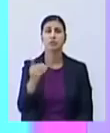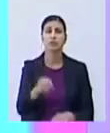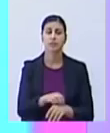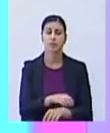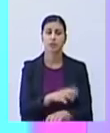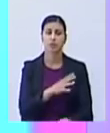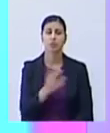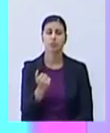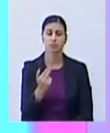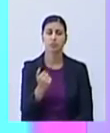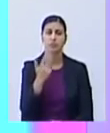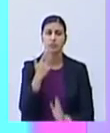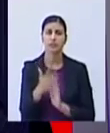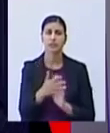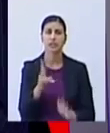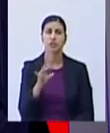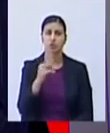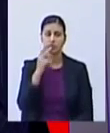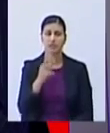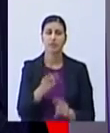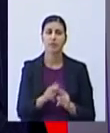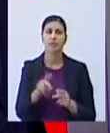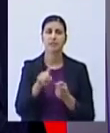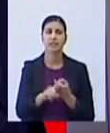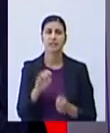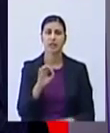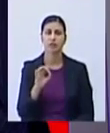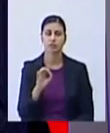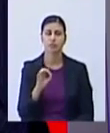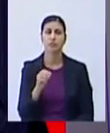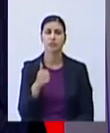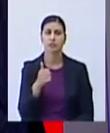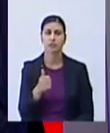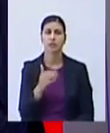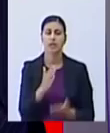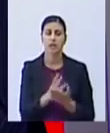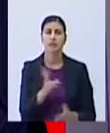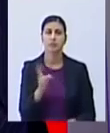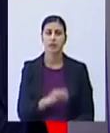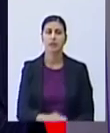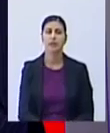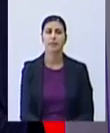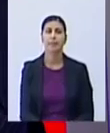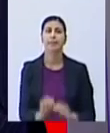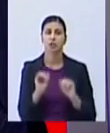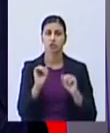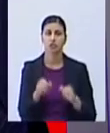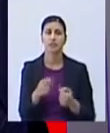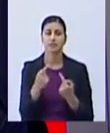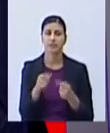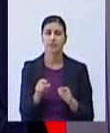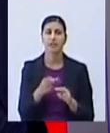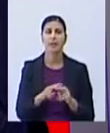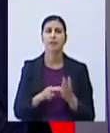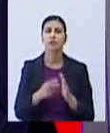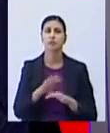პარტიის წევრი. გასაგებია, გასაგებია ქალბატონ ნინოს ხედვები ამასთან დაკავშირებით. მაგრამ შეიძლება სხვაგვარადაც ახლა